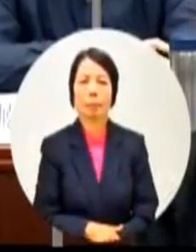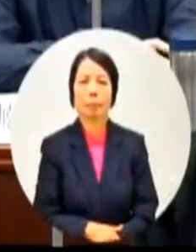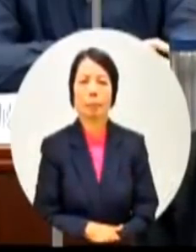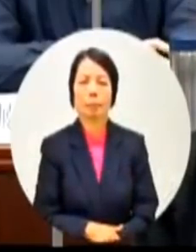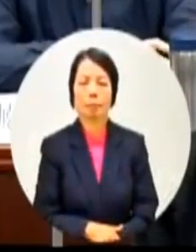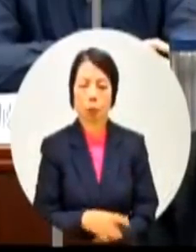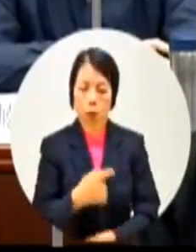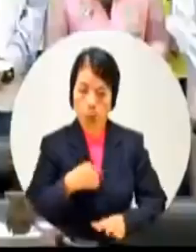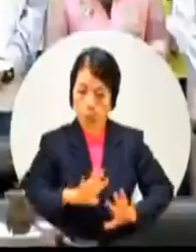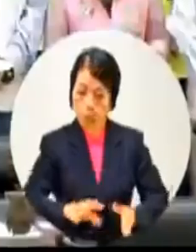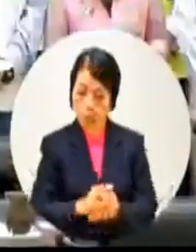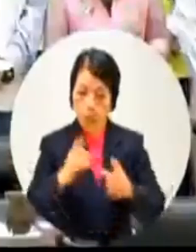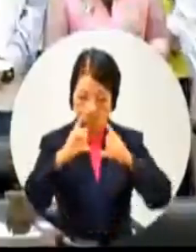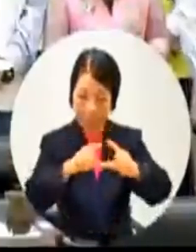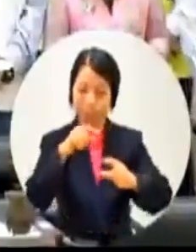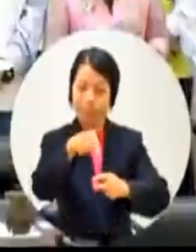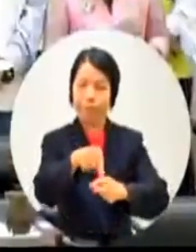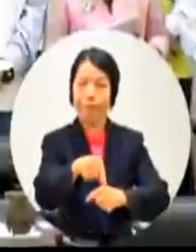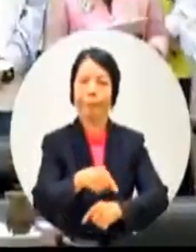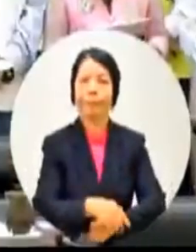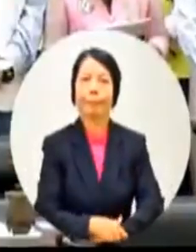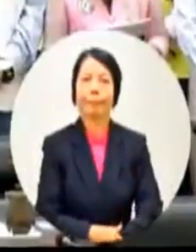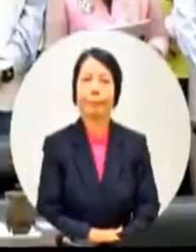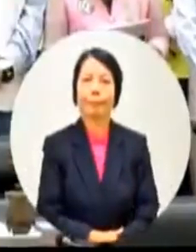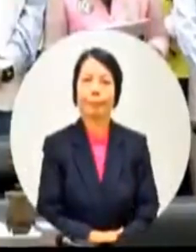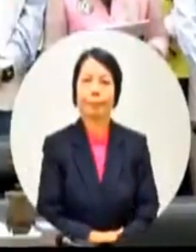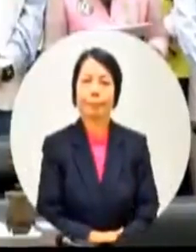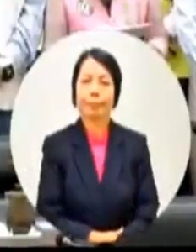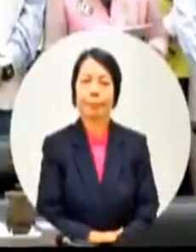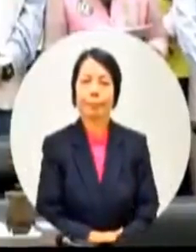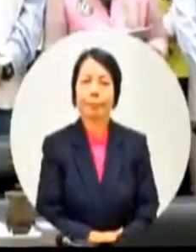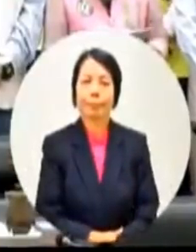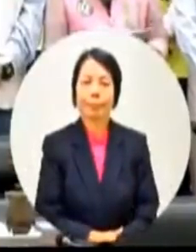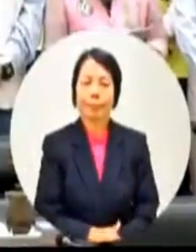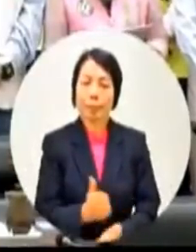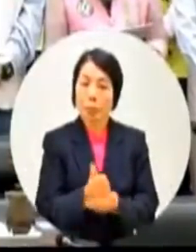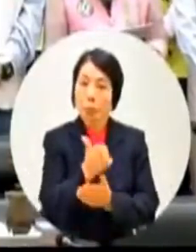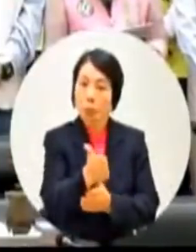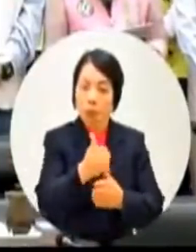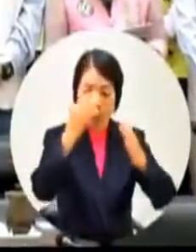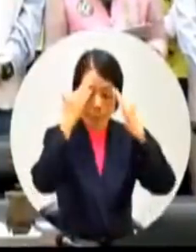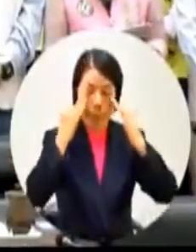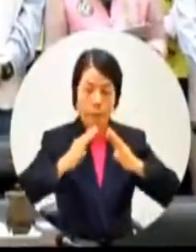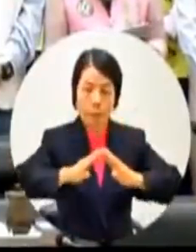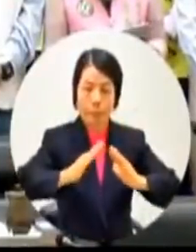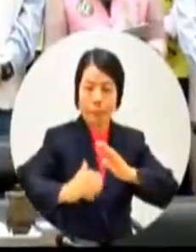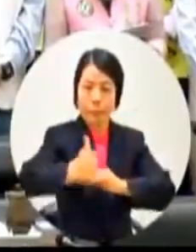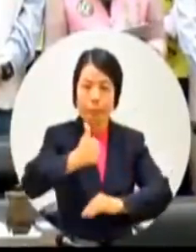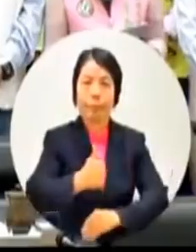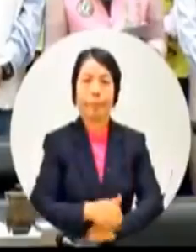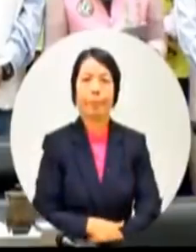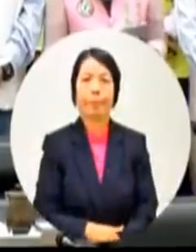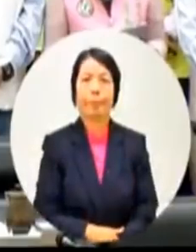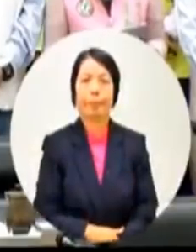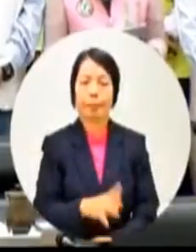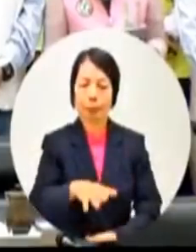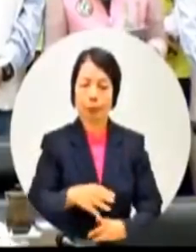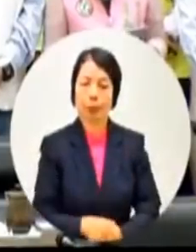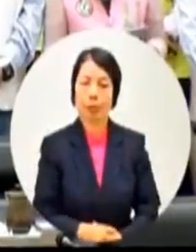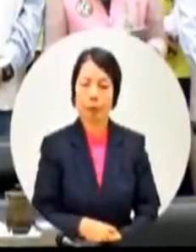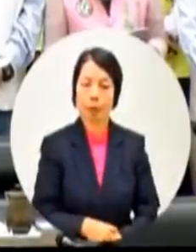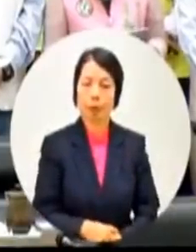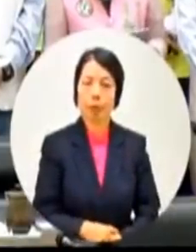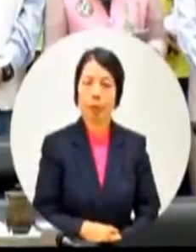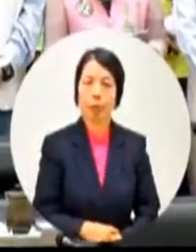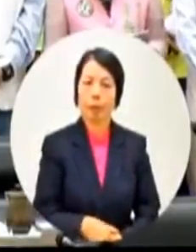此。 好，我们请问一下韩市长啊，你在选举前有讲诶，我们要经济